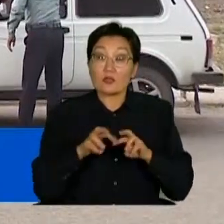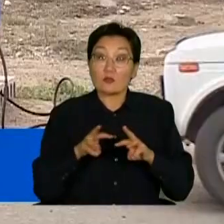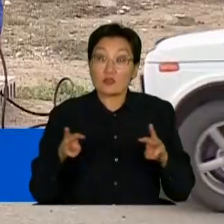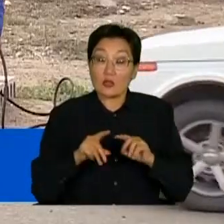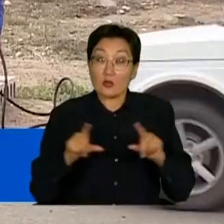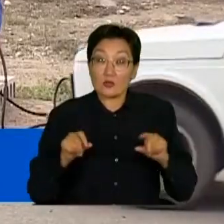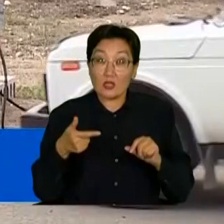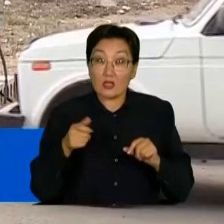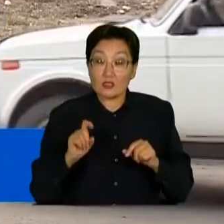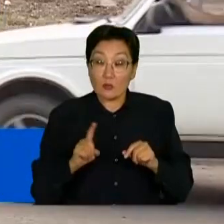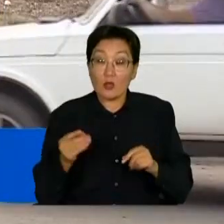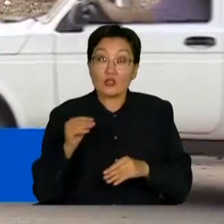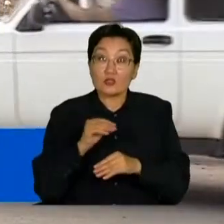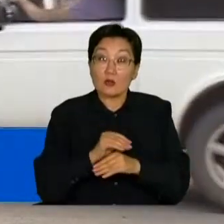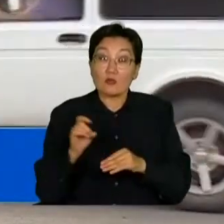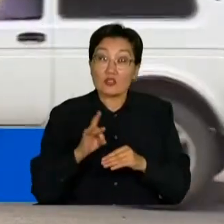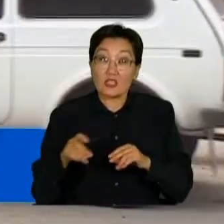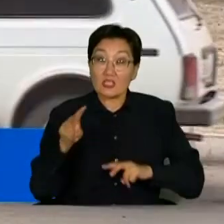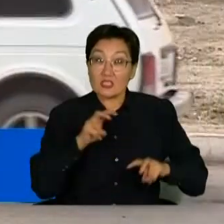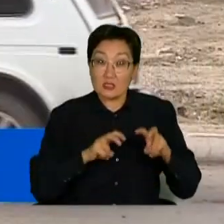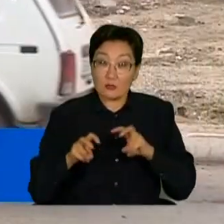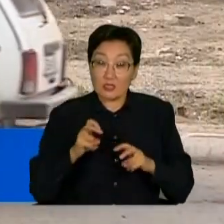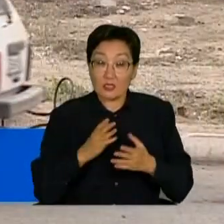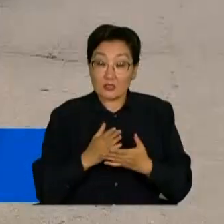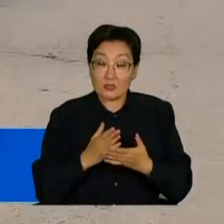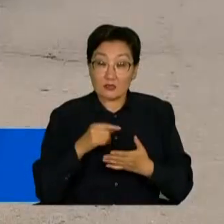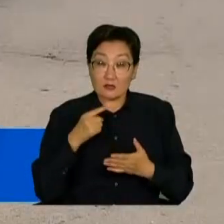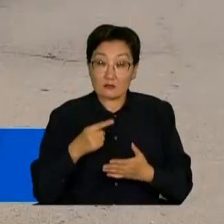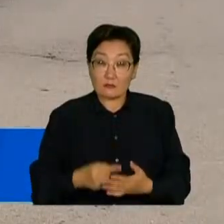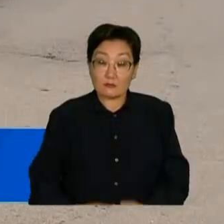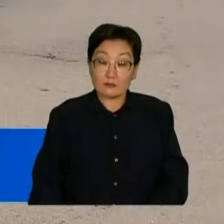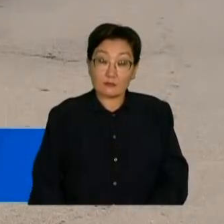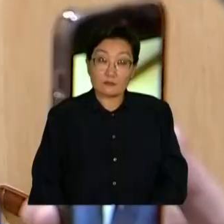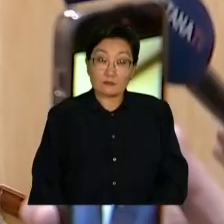министрлік сұйытылған газдың қосымша көлемін іздеп жатқанын жеткізді.